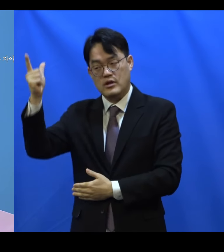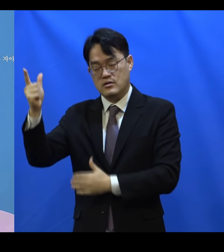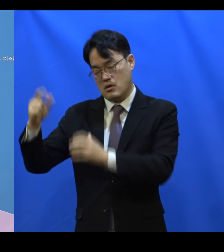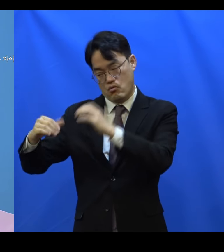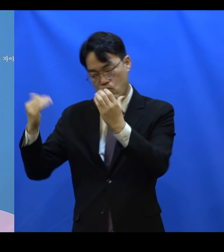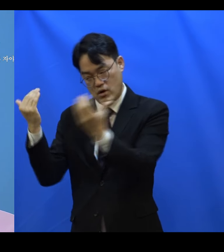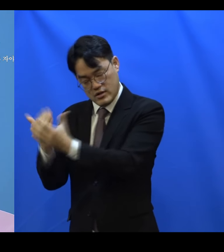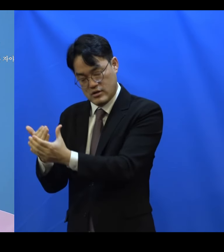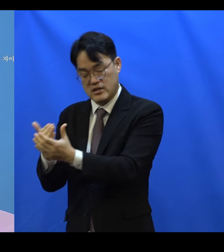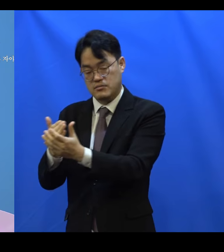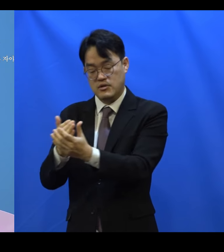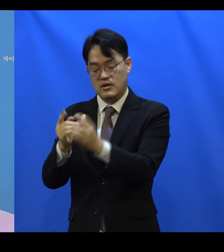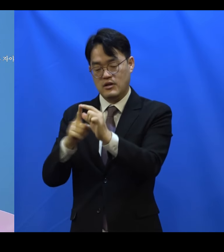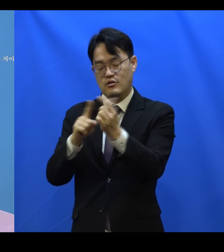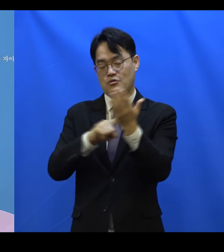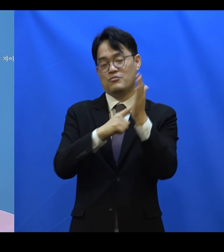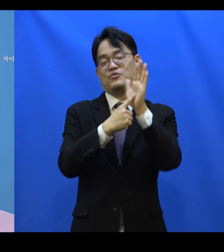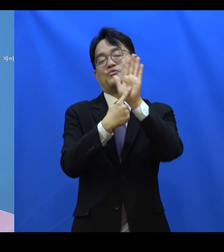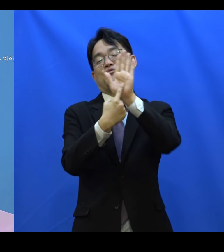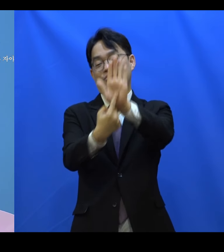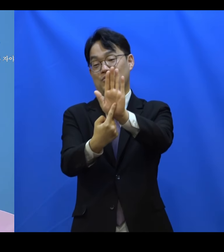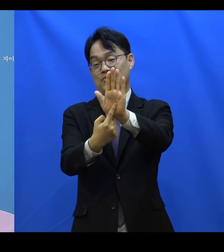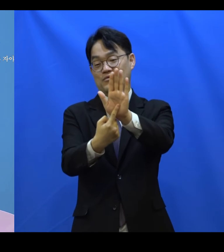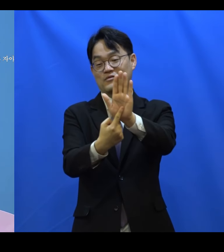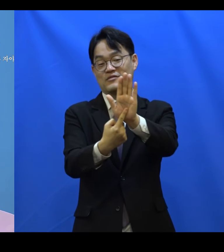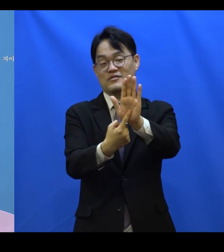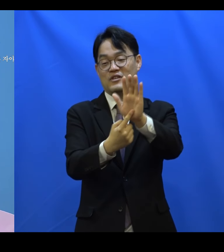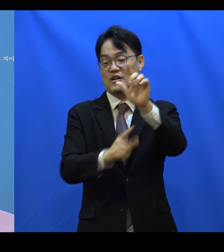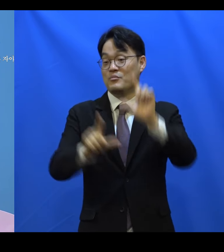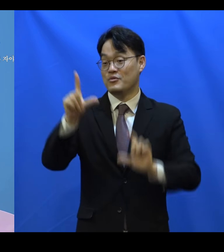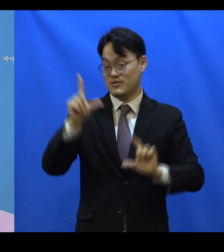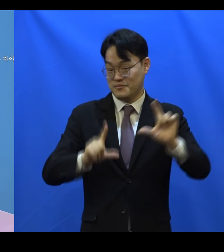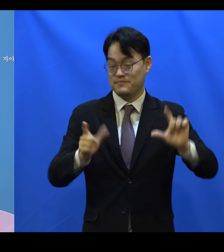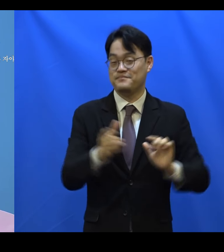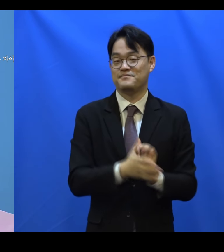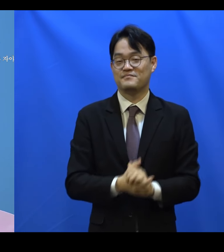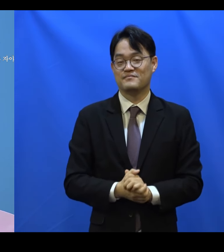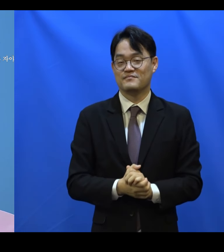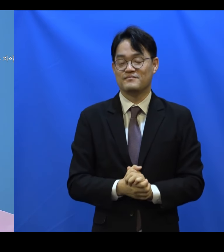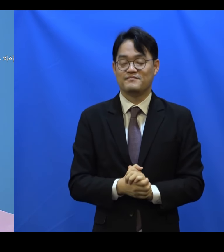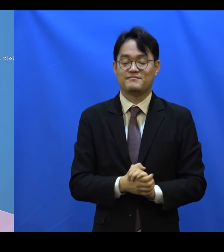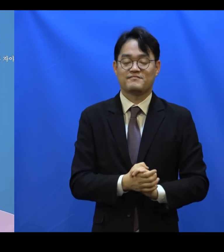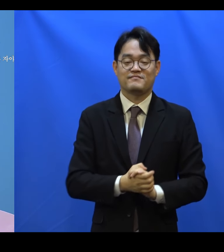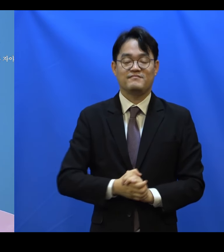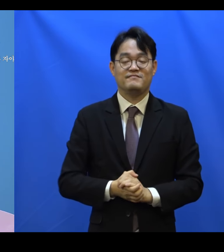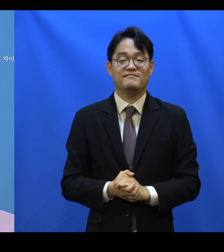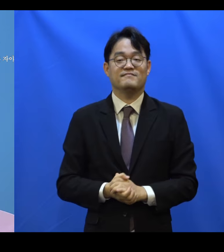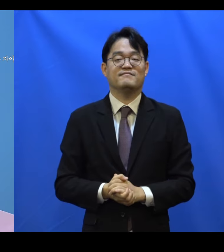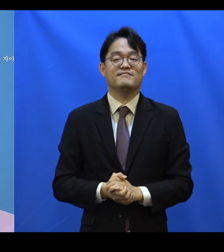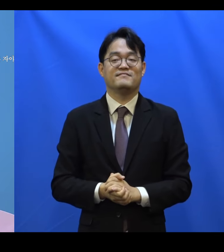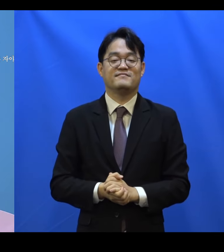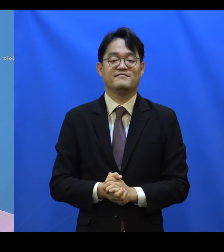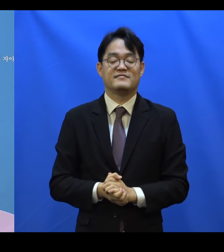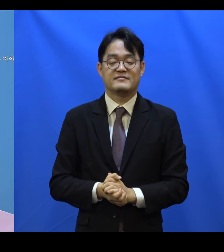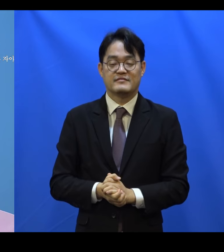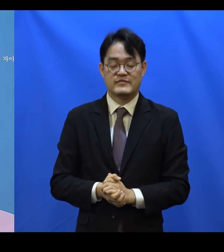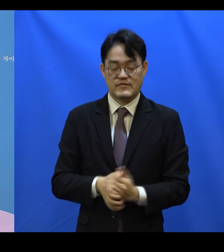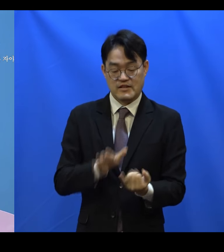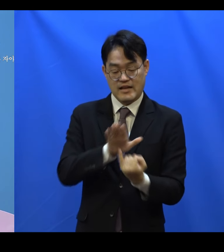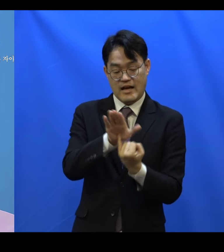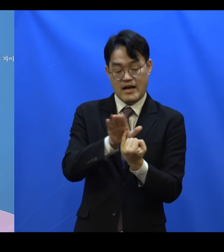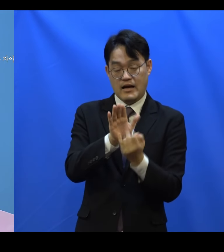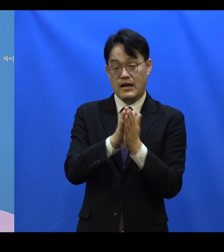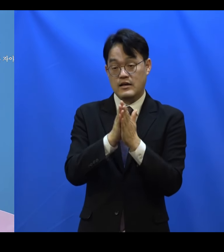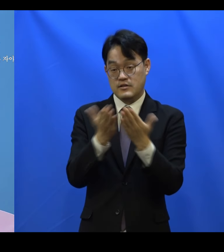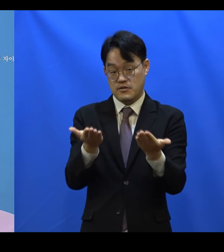그분 앞에서는 우리가 말문이 막힌다는, 형언할 수 없다 이런 표현하죠. 자, 우리가 아가스를 통해서